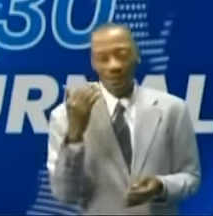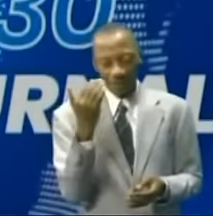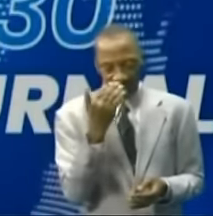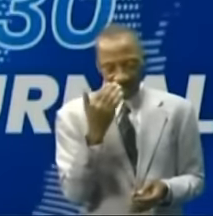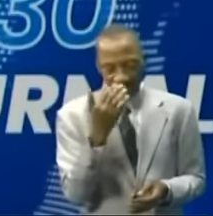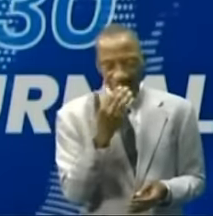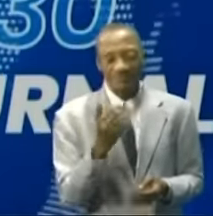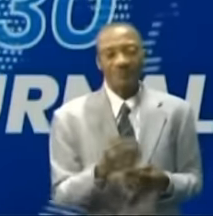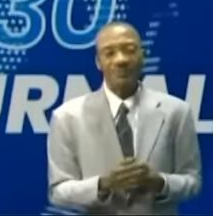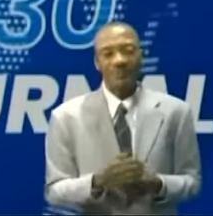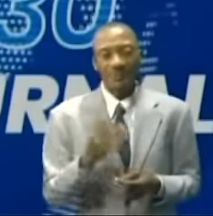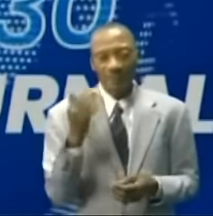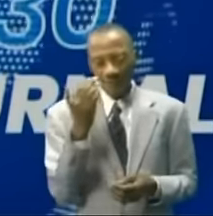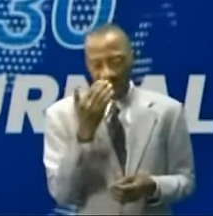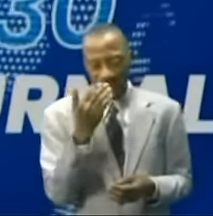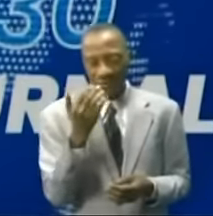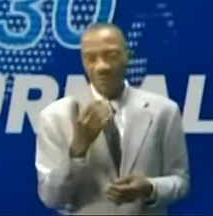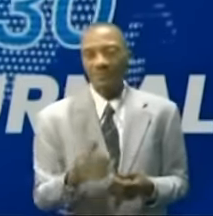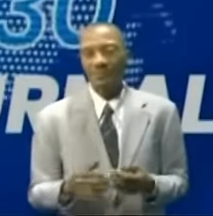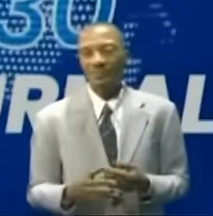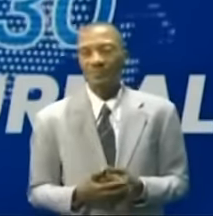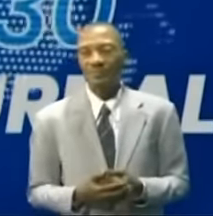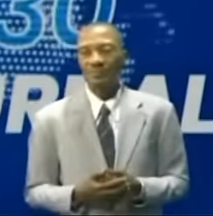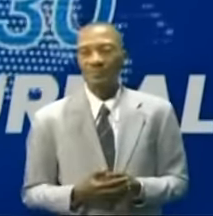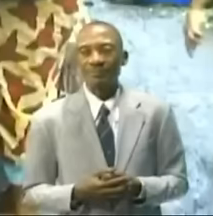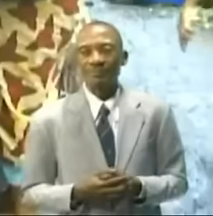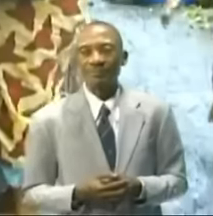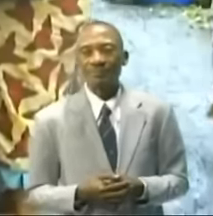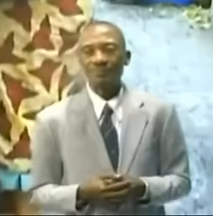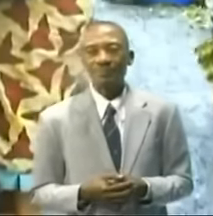prix des produits des premières nécessités sur le marché. Suivez.